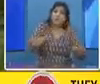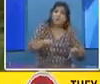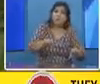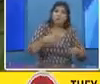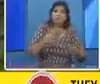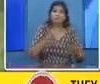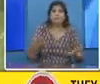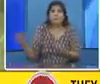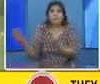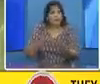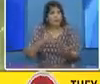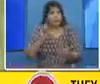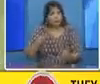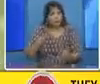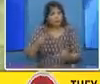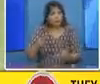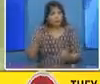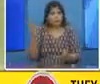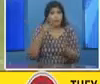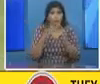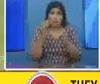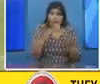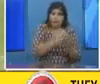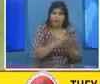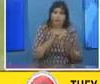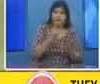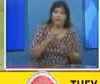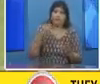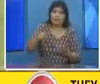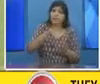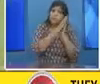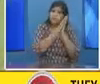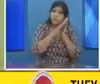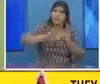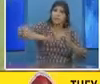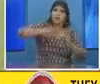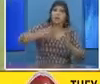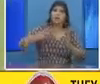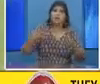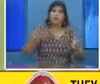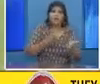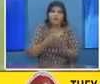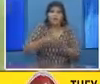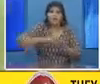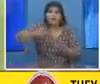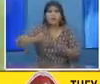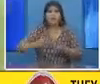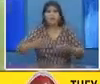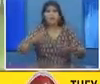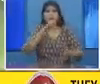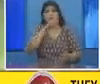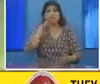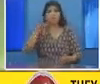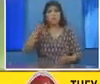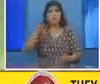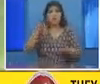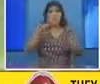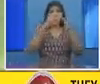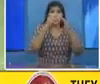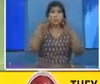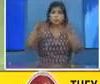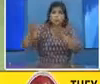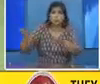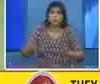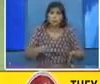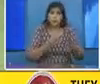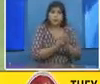का इंतजाम करने का फैसला किया। उन्होंने आपस में मिलकर गांव से कुछ ही दूरी पर 14 अस्थायी झोपड़ियां बना